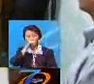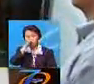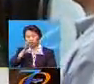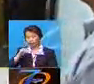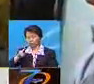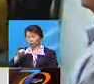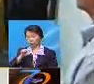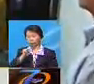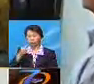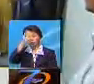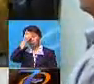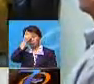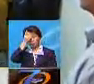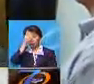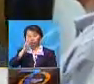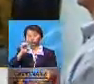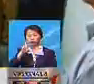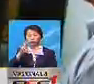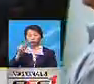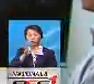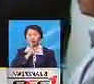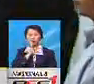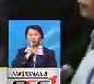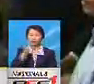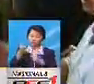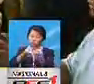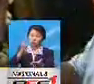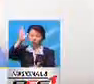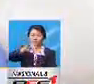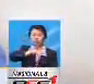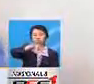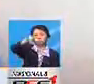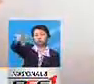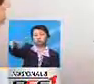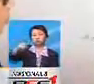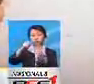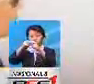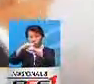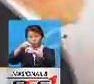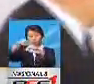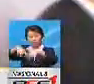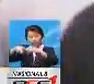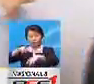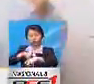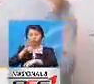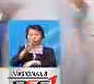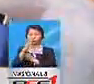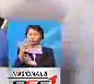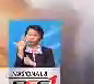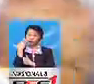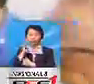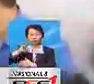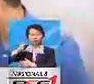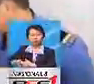Musa, Datuk Wira Yusof Mahdi berkata jasad mendiang akan diterbangkan ke Sydney pukul 7 pagi esok.